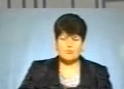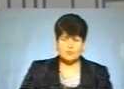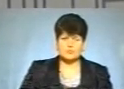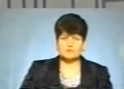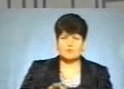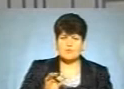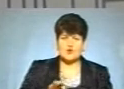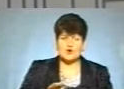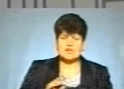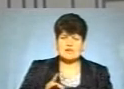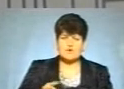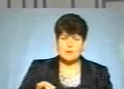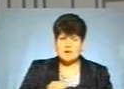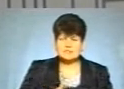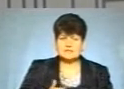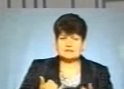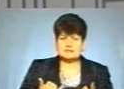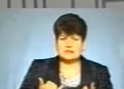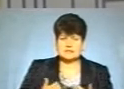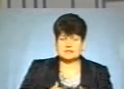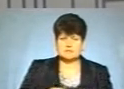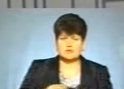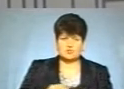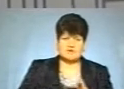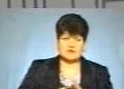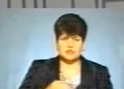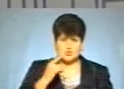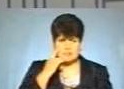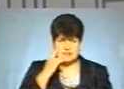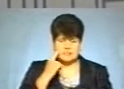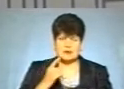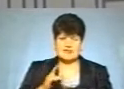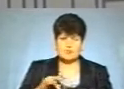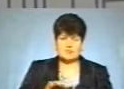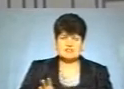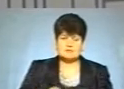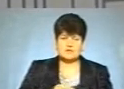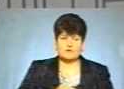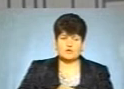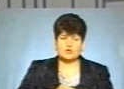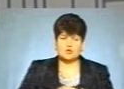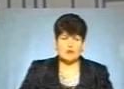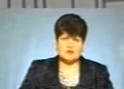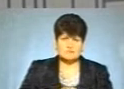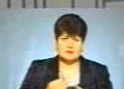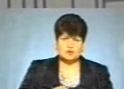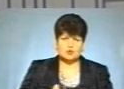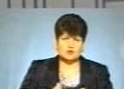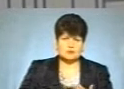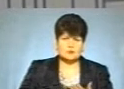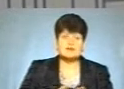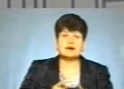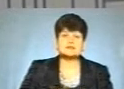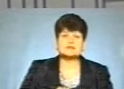і за яким нам зараз ставлять найвищі оцінки європейські співтовариства і надають гроші на допомогу, у мене виникає запитання, як